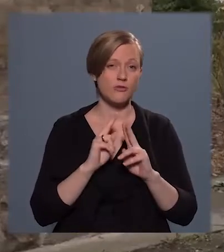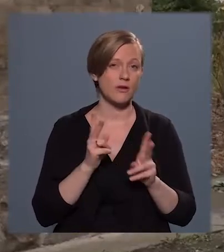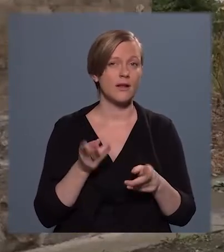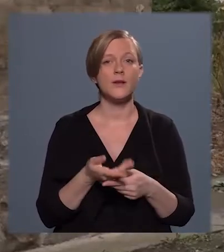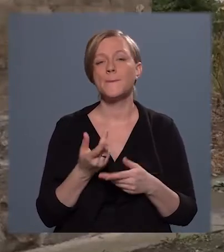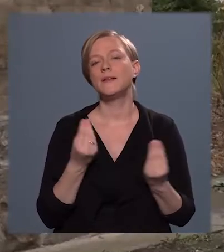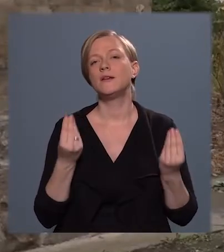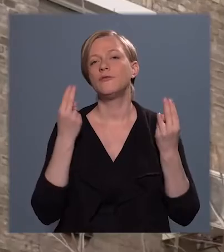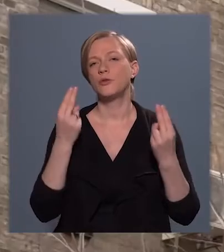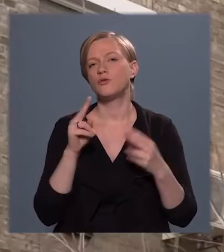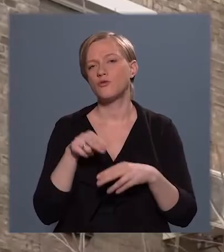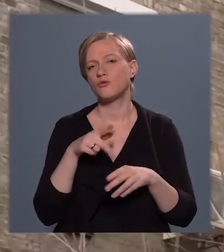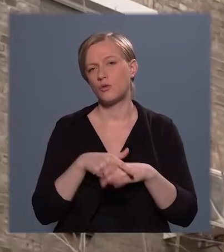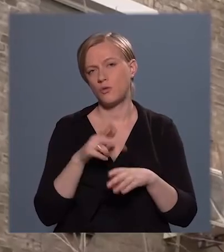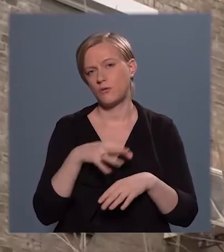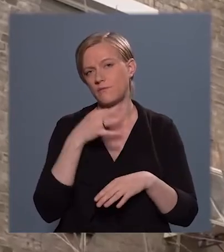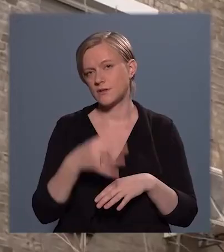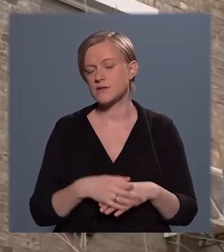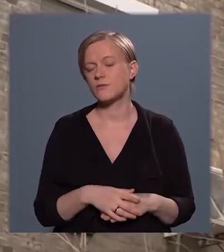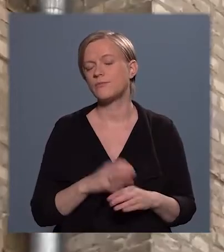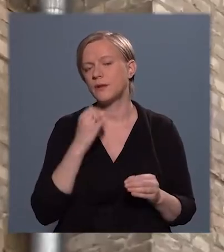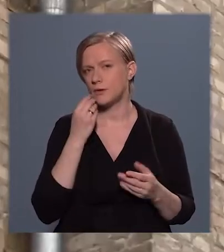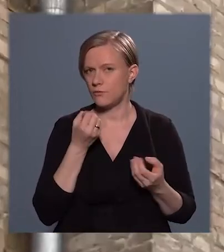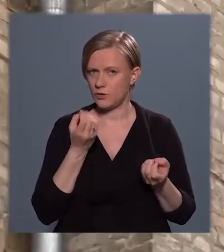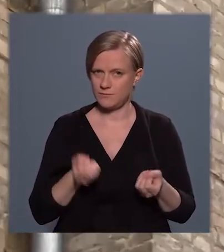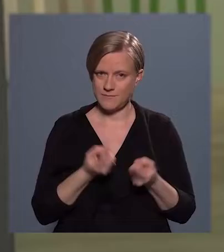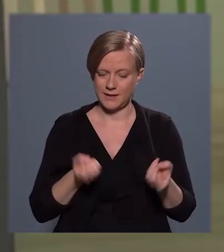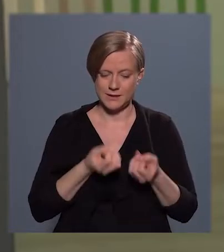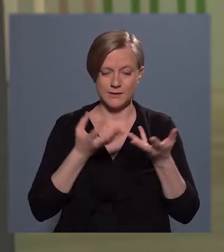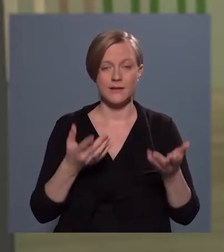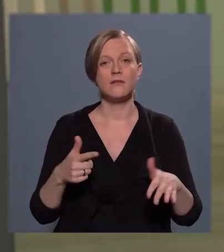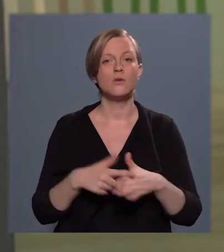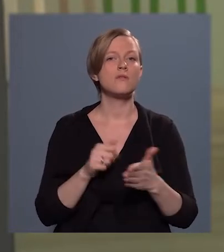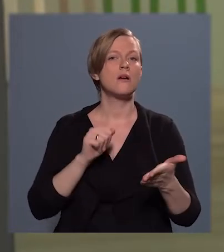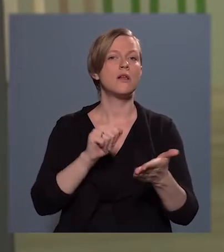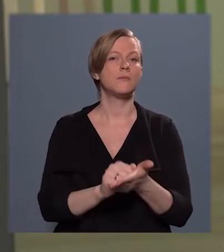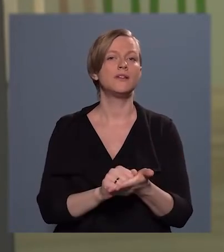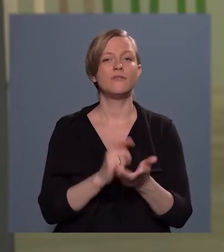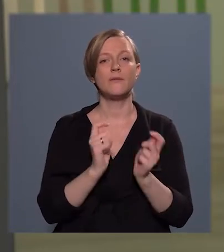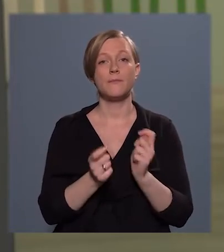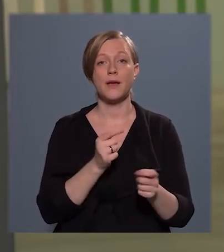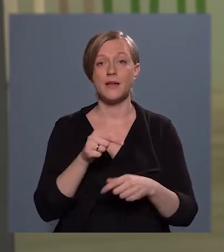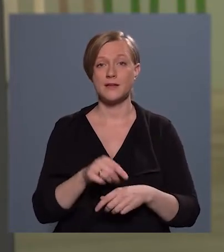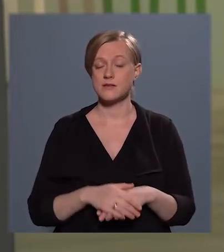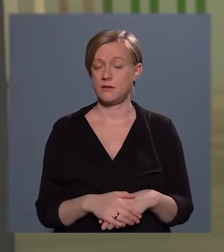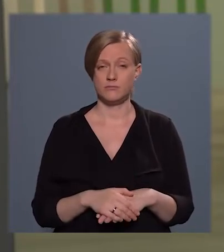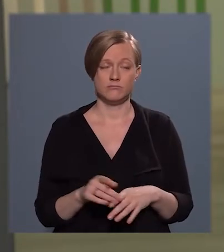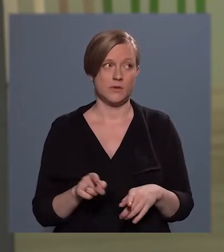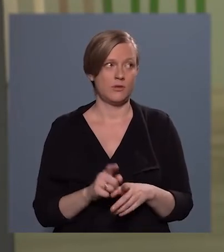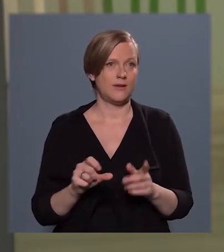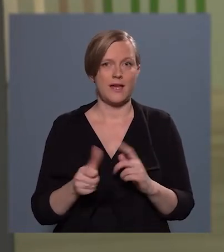fontos dologról beszélünk, hogy amikor meghirdette a közalapítvány a pályázatot, gyakorlatilag az